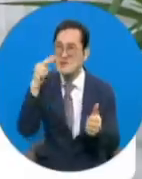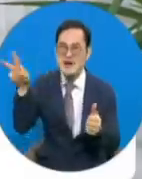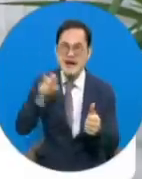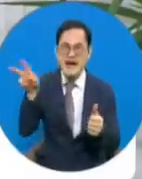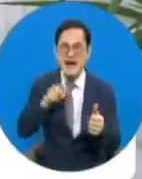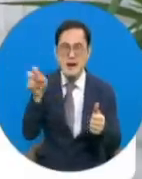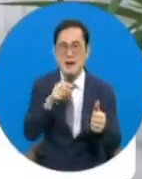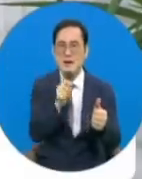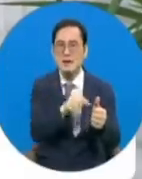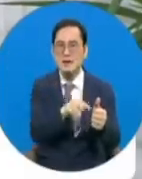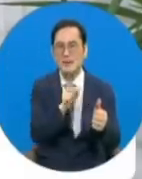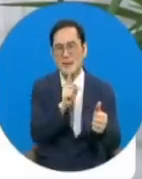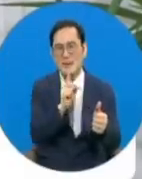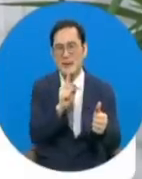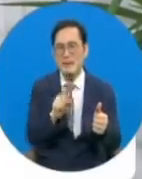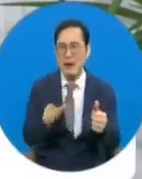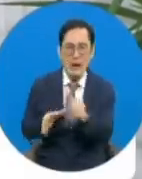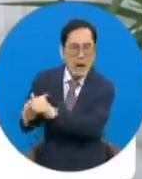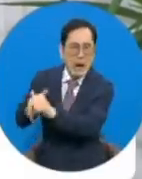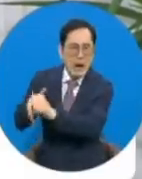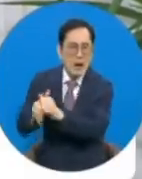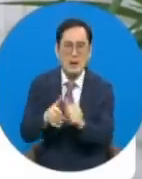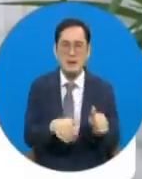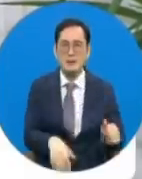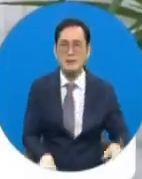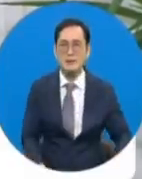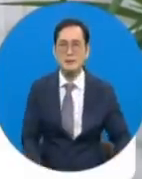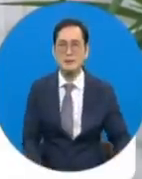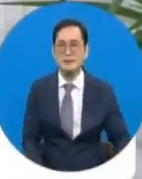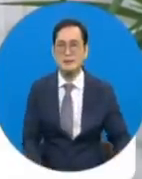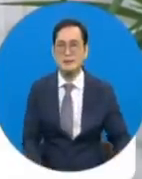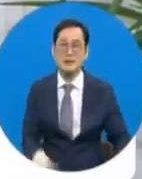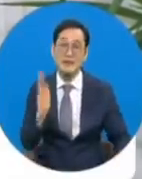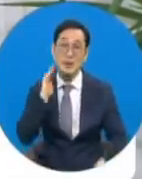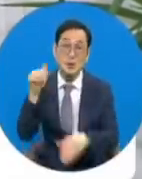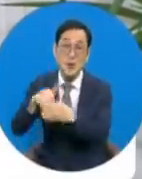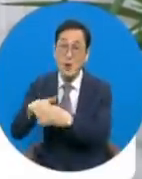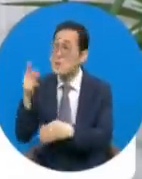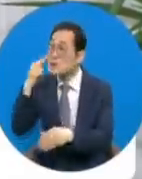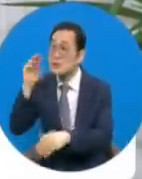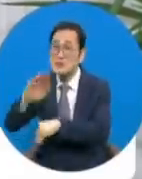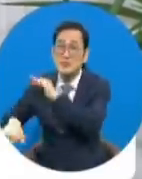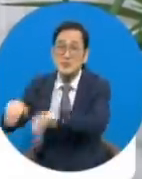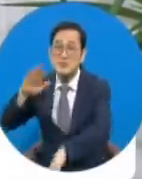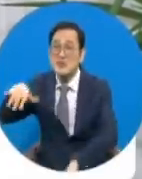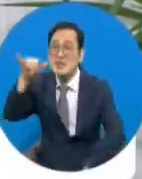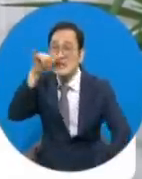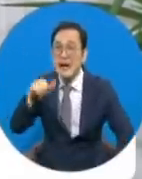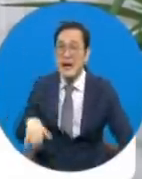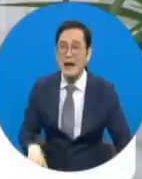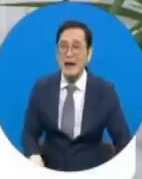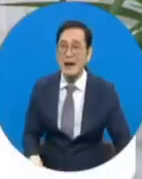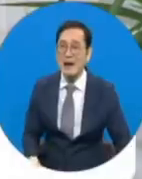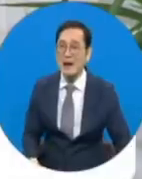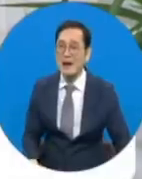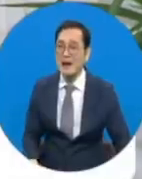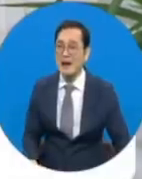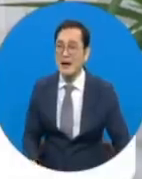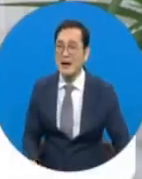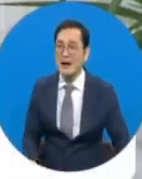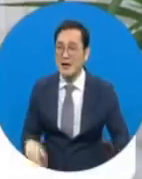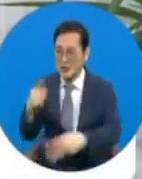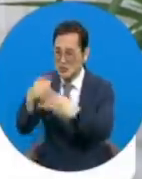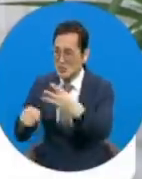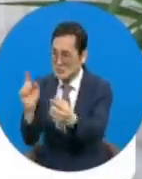저렇게 반미적인 발언을 하고 뭐 대선을 미국에서 개입했다, 미국 수사기관이 대한민국 검찰총장을 만나가지고 대선에